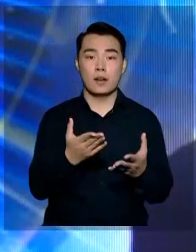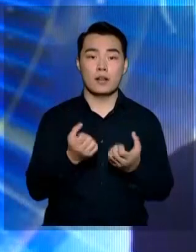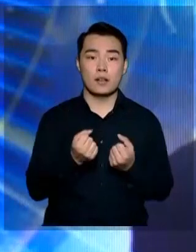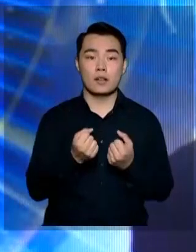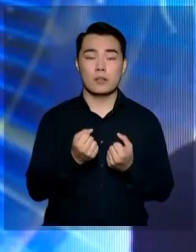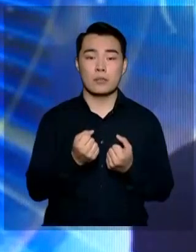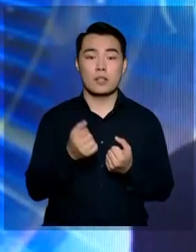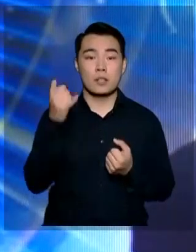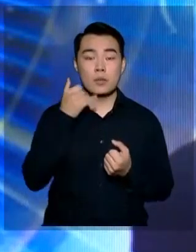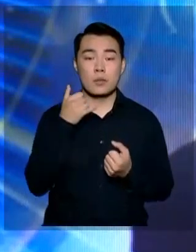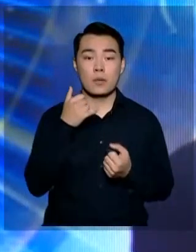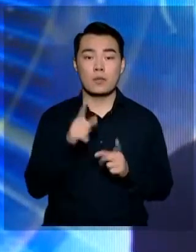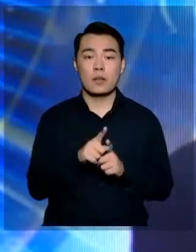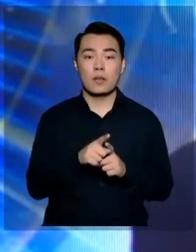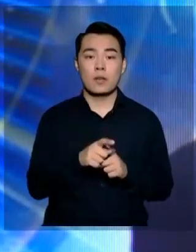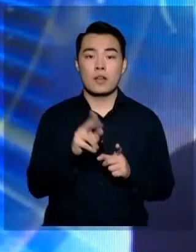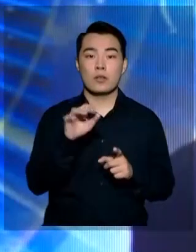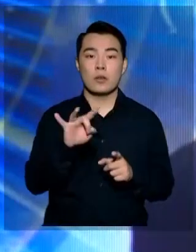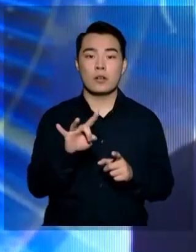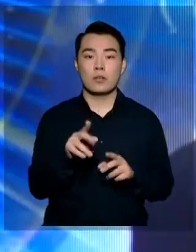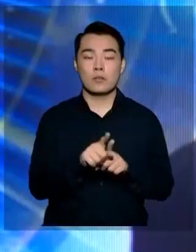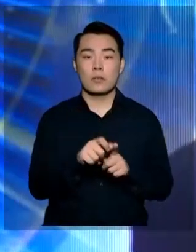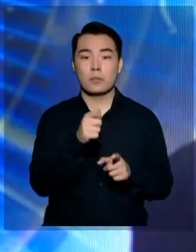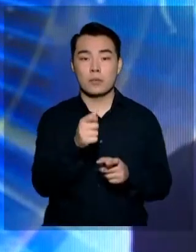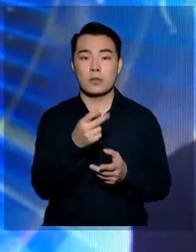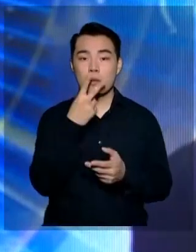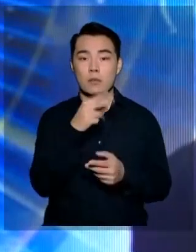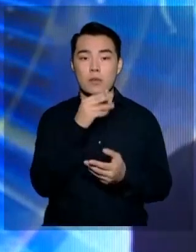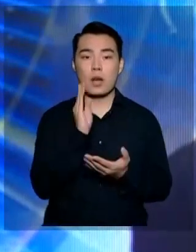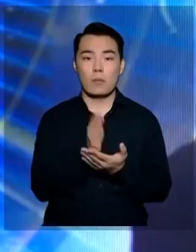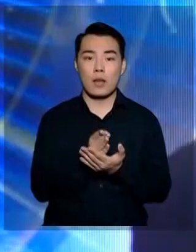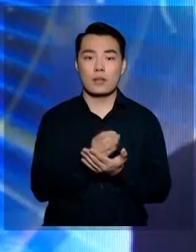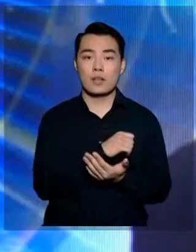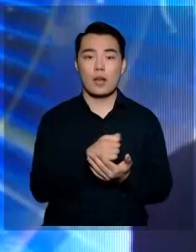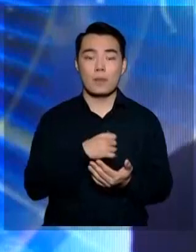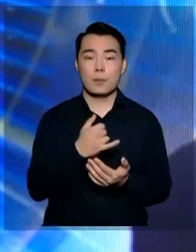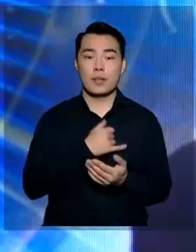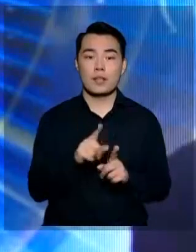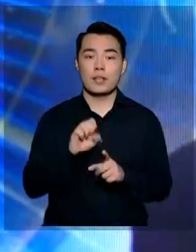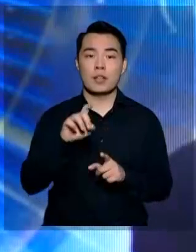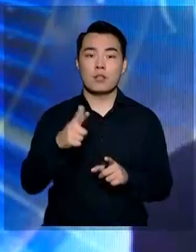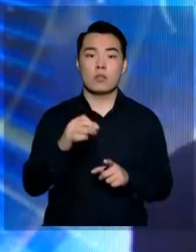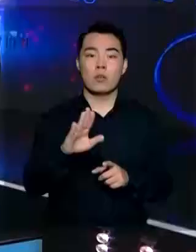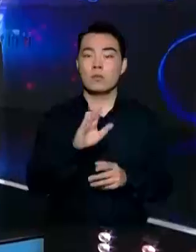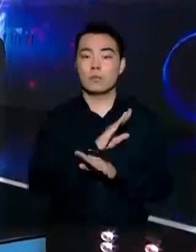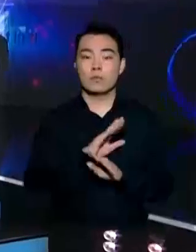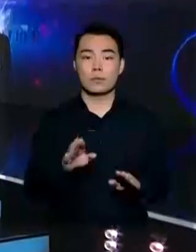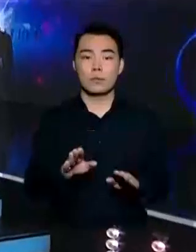жаңалықты қолыңыз қойып кете бересіз. Дәл солай біз бұл жалғыз біздің Еговқа ғана емес, бұны